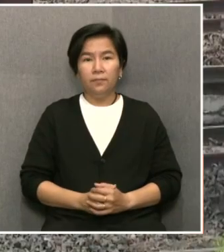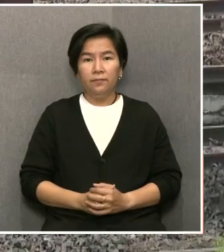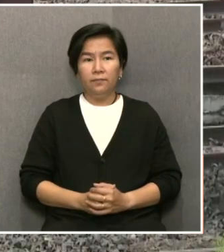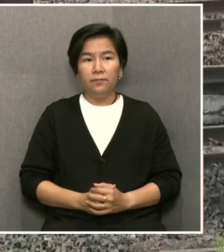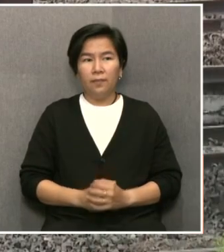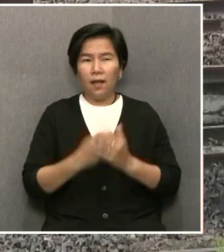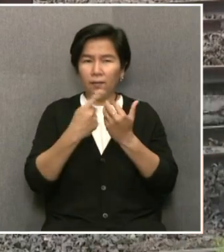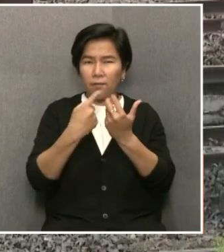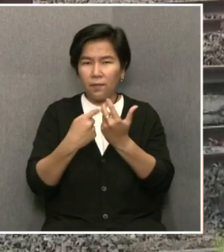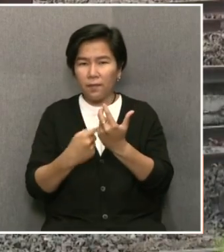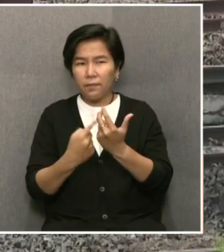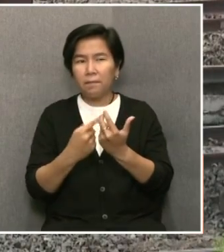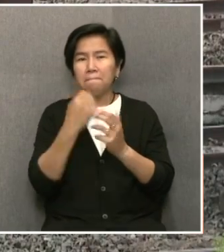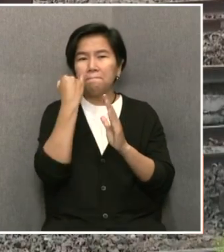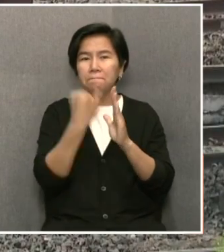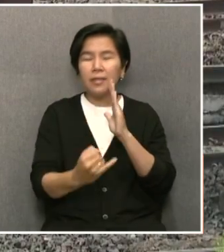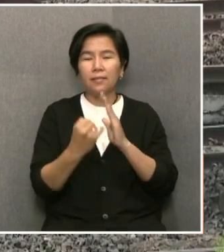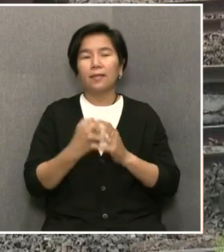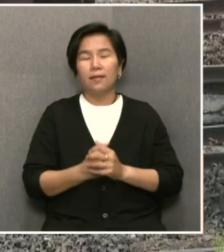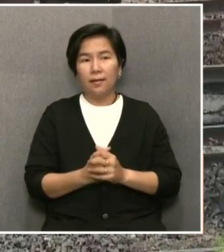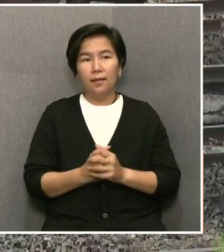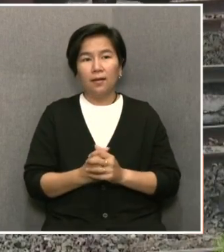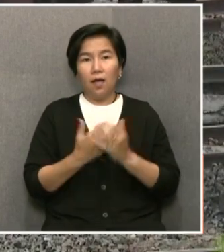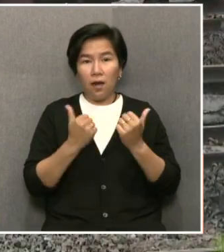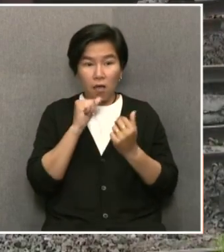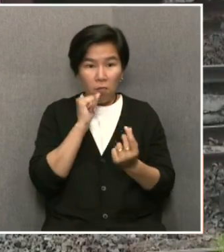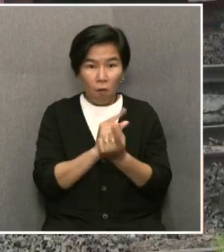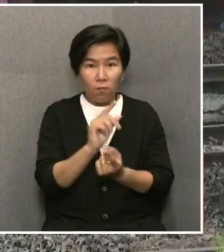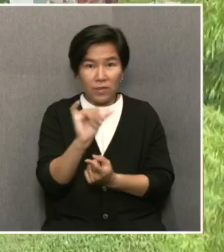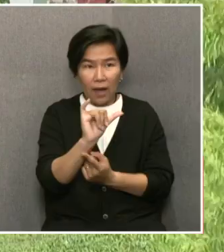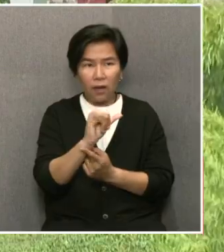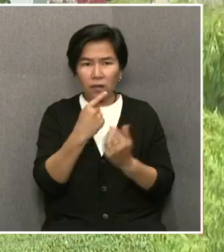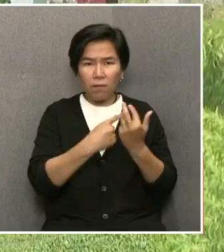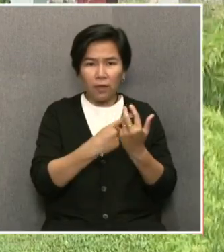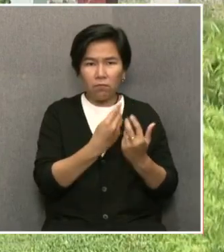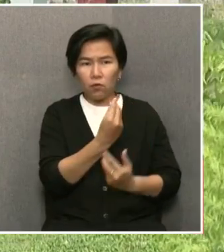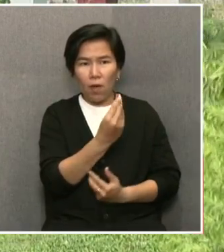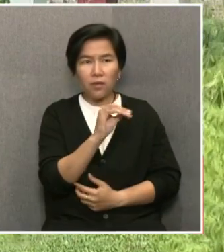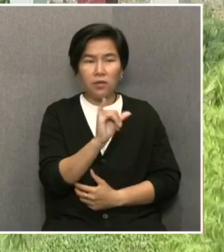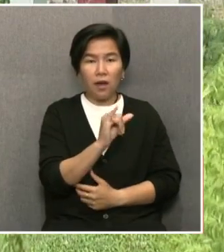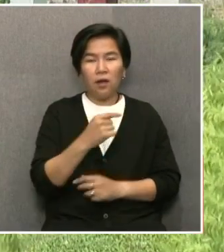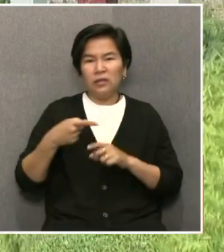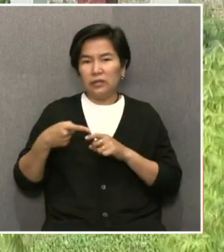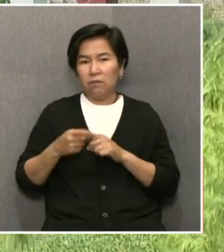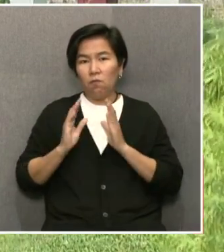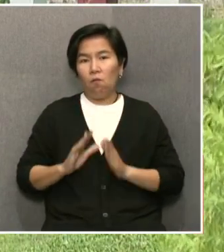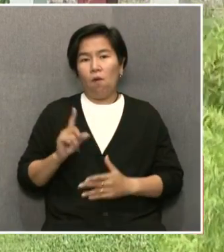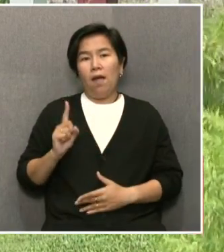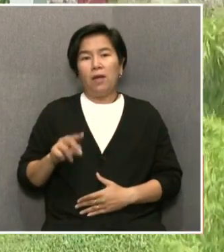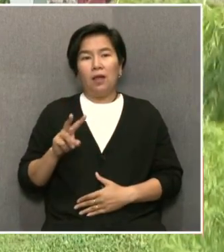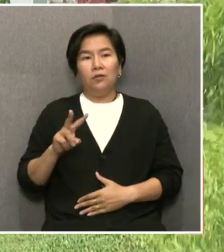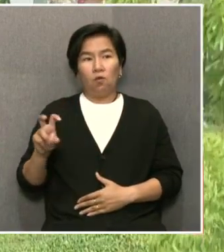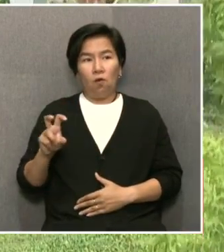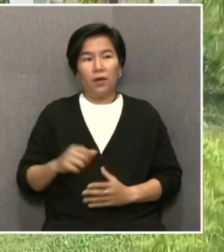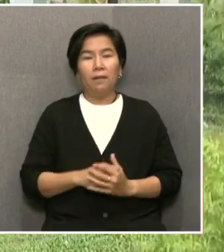จากมีการนับซ้ำค่ะมีผู้ผู้สูญหาอีกยังไม่ทราบจำนวนและบาดเจ็บกว่า 1,200คนส่วนใหญ่ออกจาก